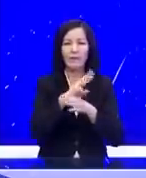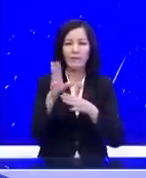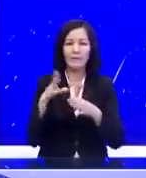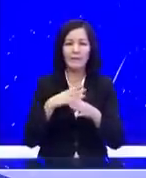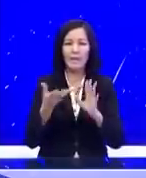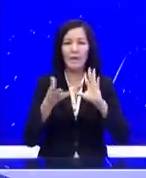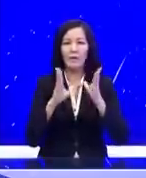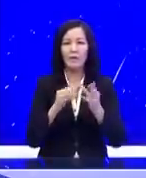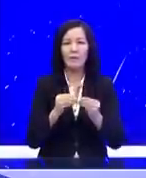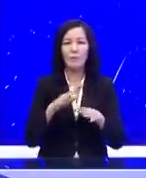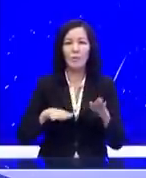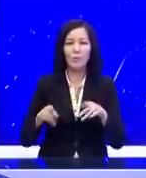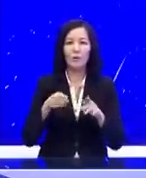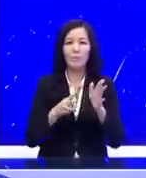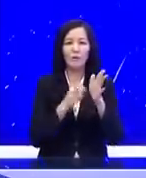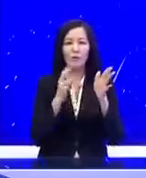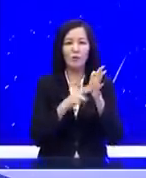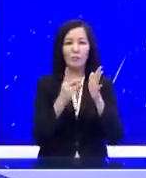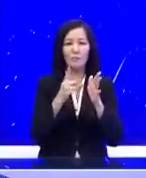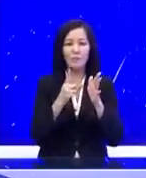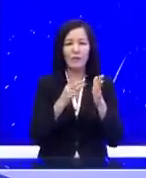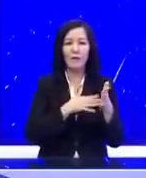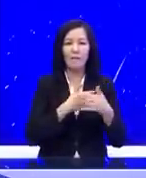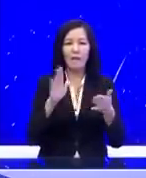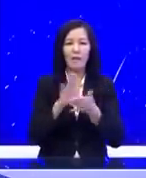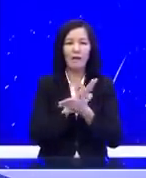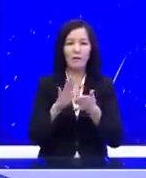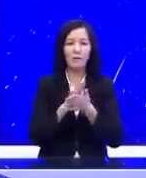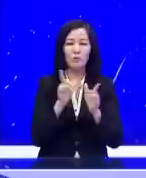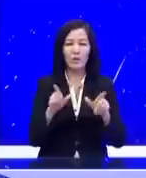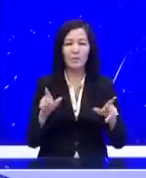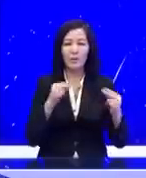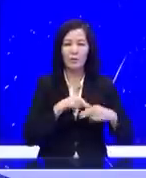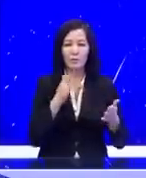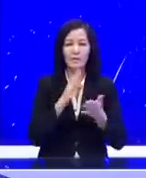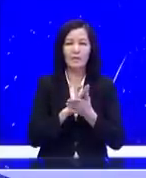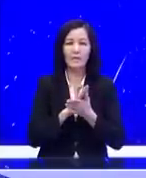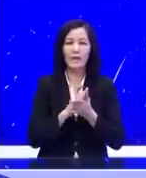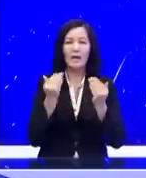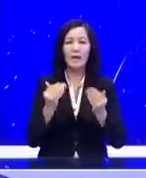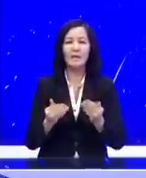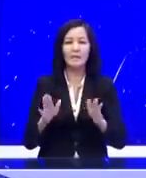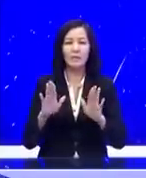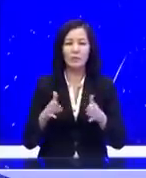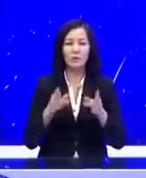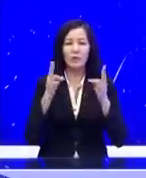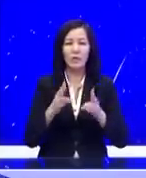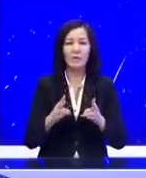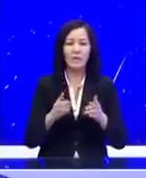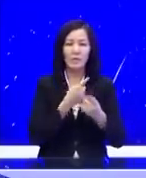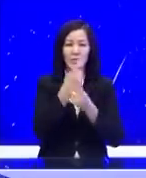Жалпы қазір өңірде 1771 волонтер жұмыс істейді. Мамандардың айтуынша, олар төтенше жағдай жарияланғаннан бері